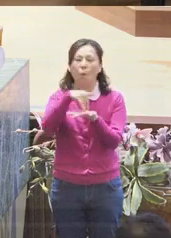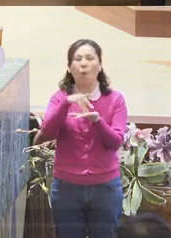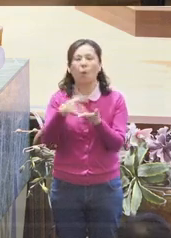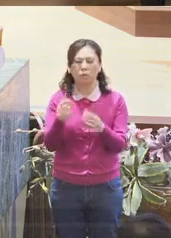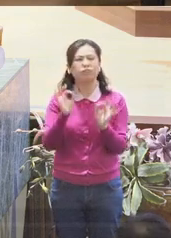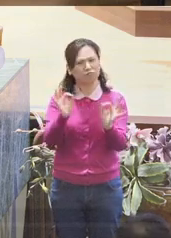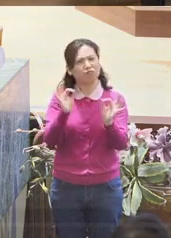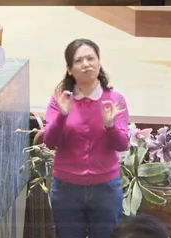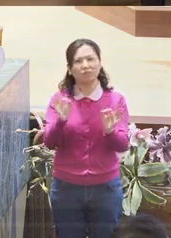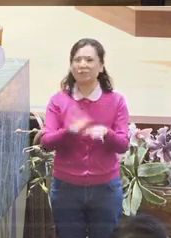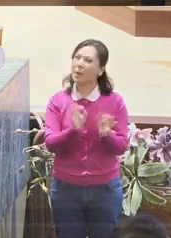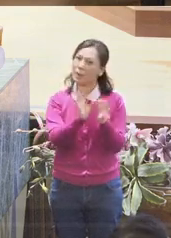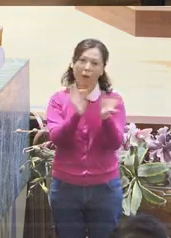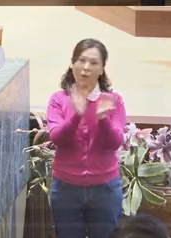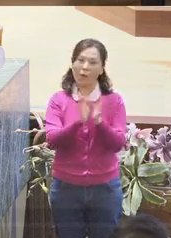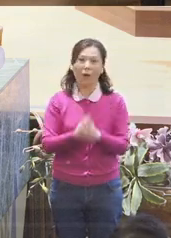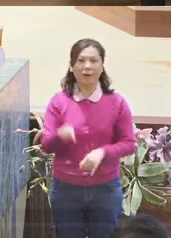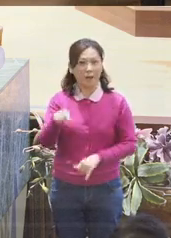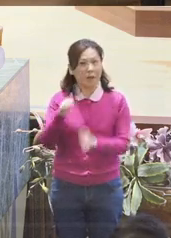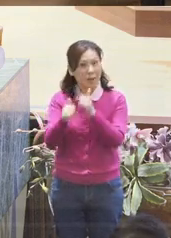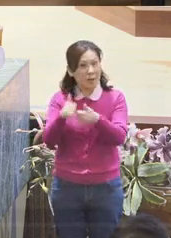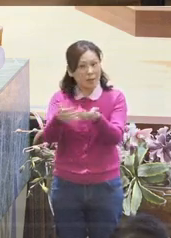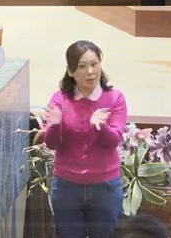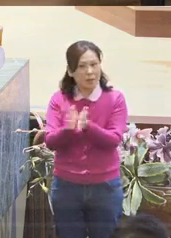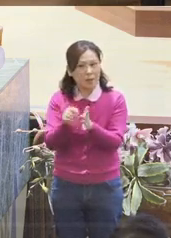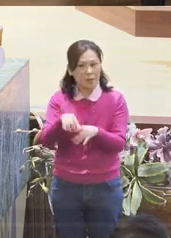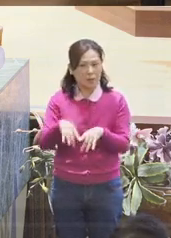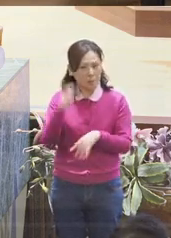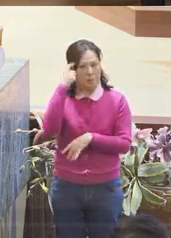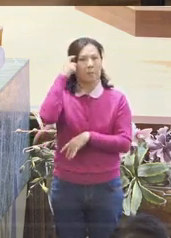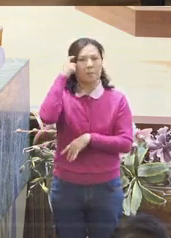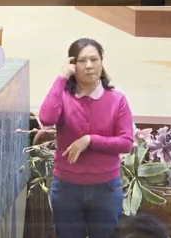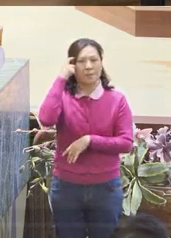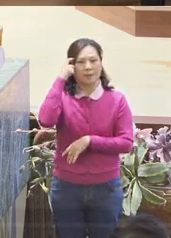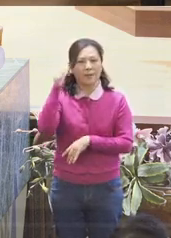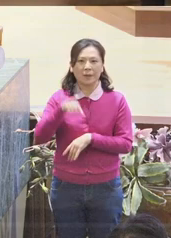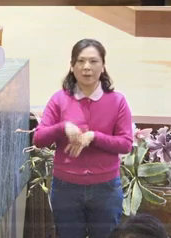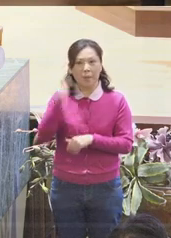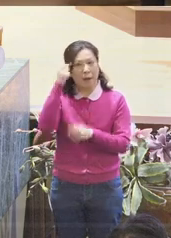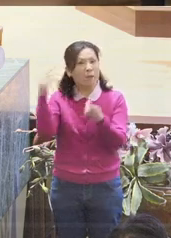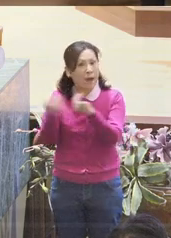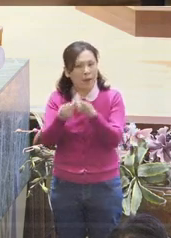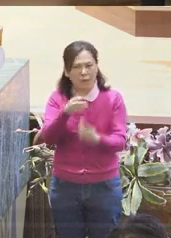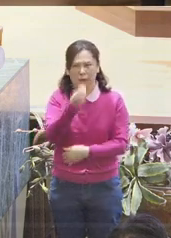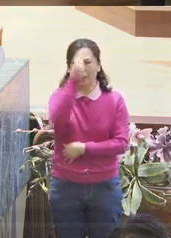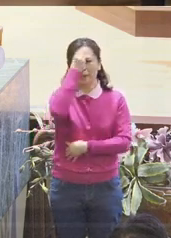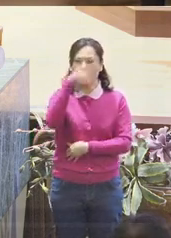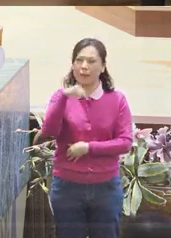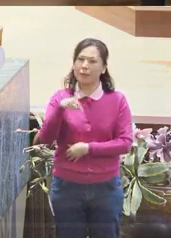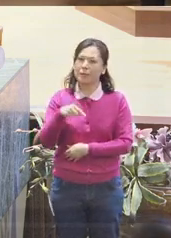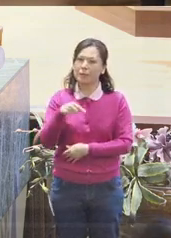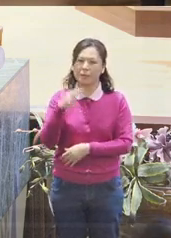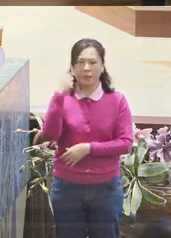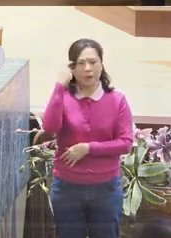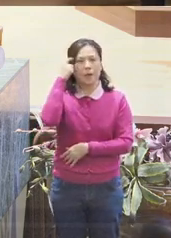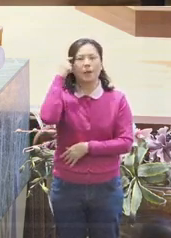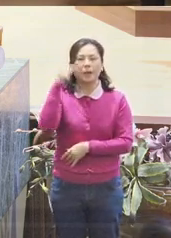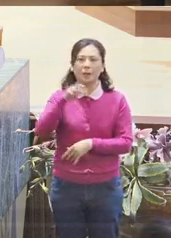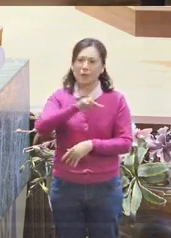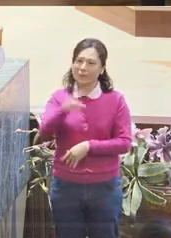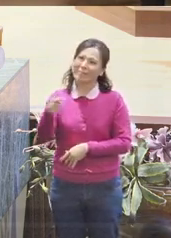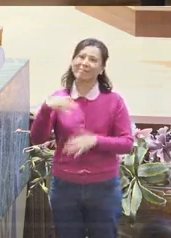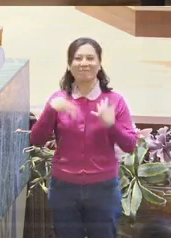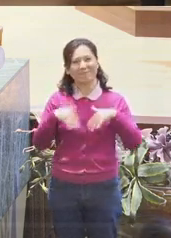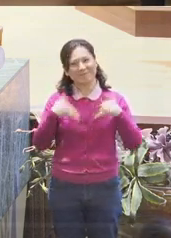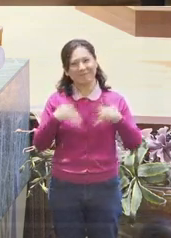OK。 也就是说，他在他的社群经营里面很有意识的把反对的或者厌恶的这种情感变成一种欢